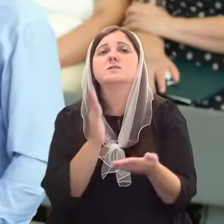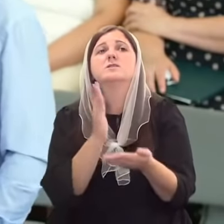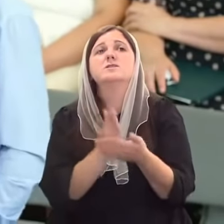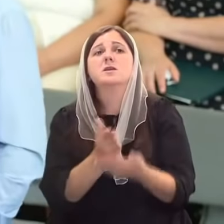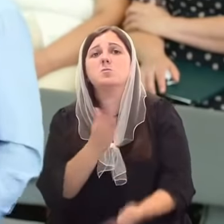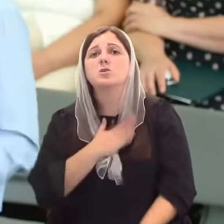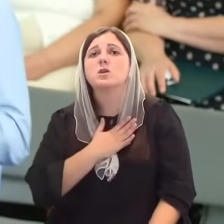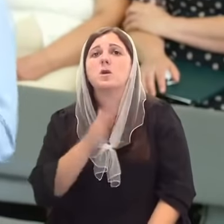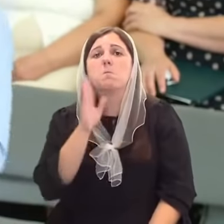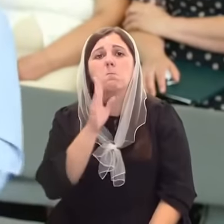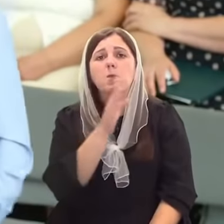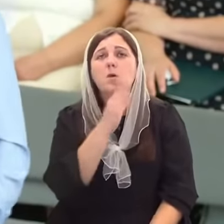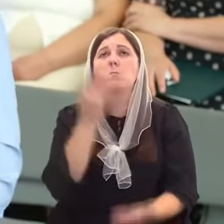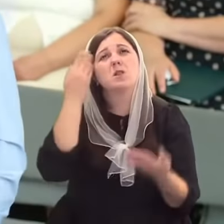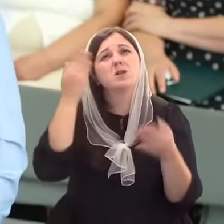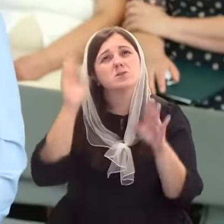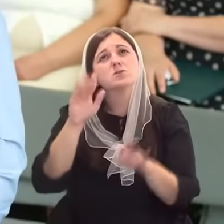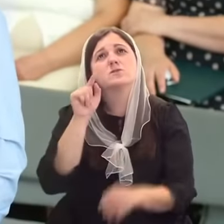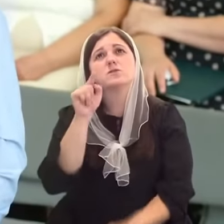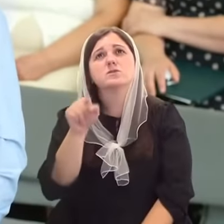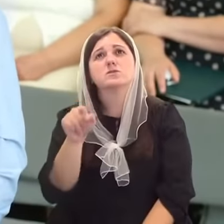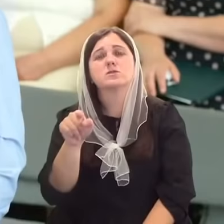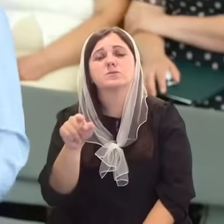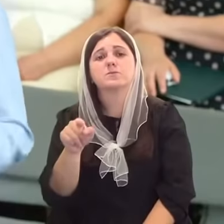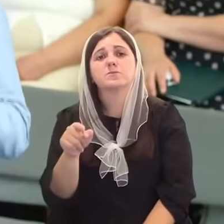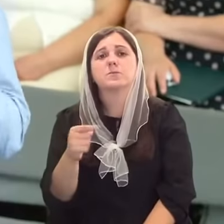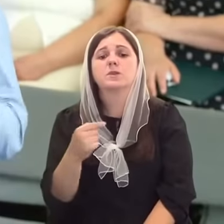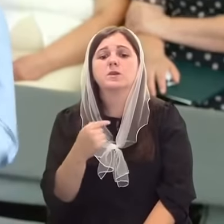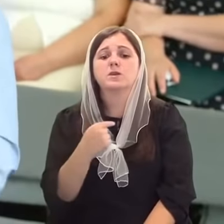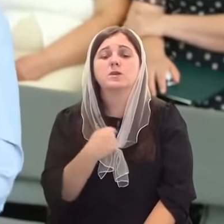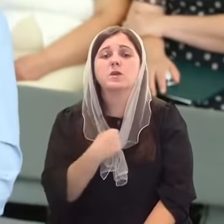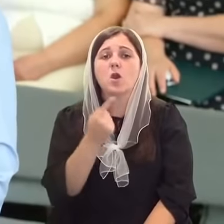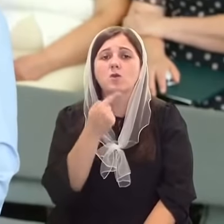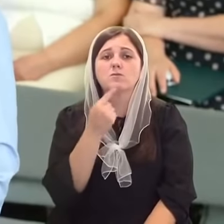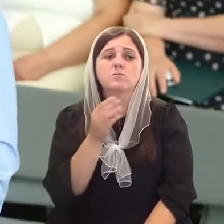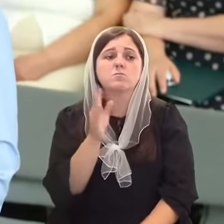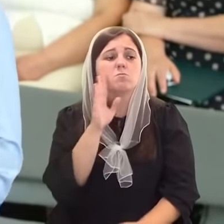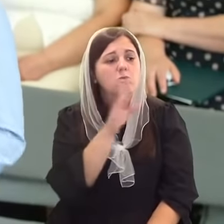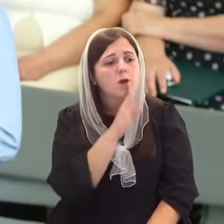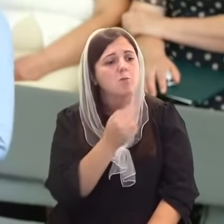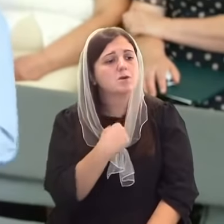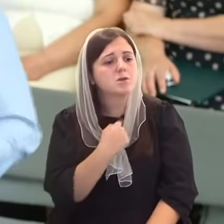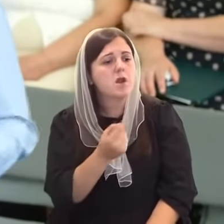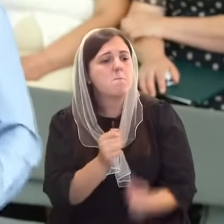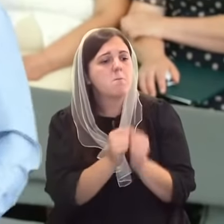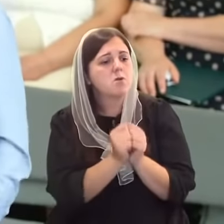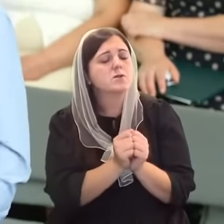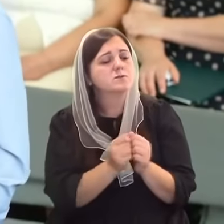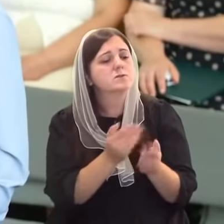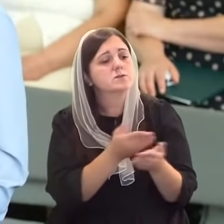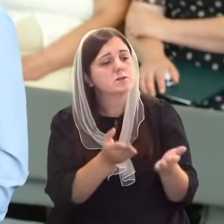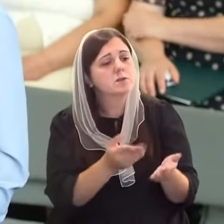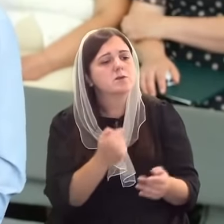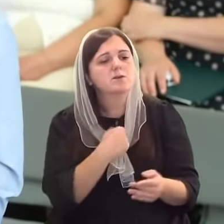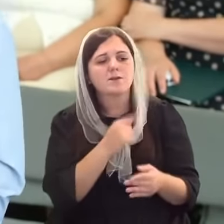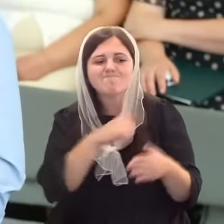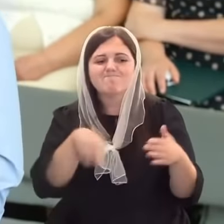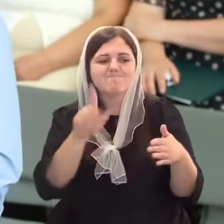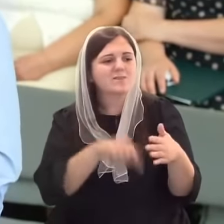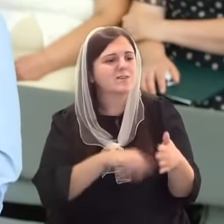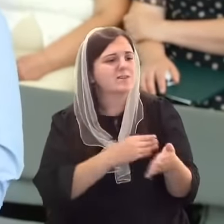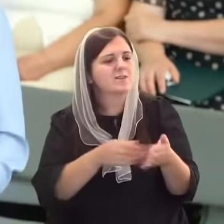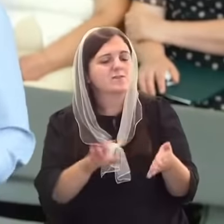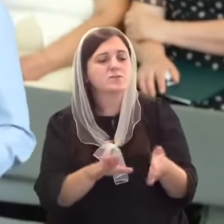моя мама. Благослови ее. И я говорю, мама, я молился за тебя. Я не вычеркнул тебя из